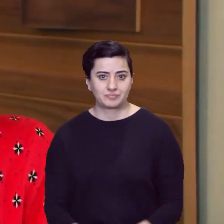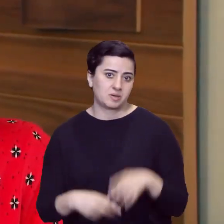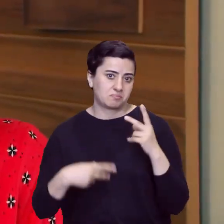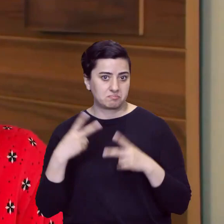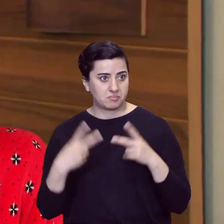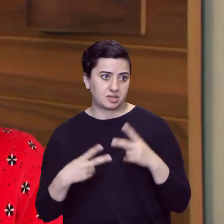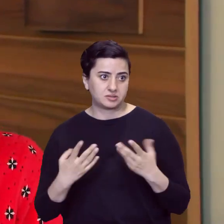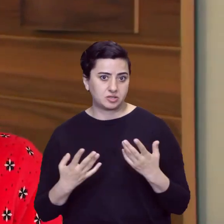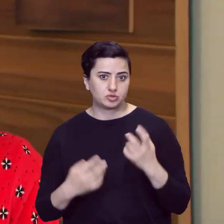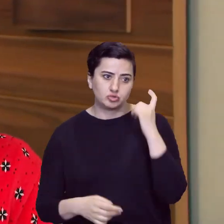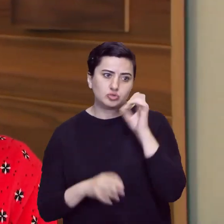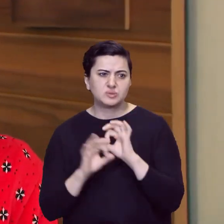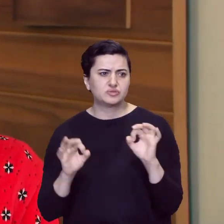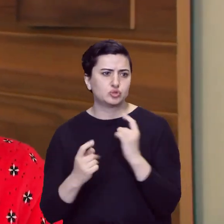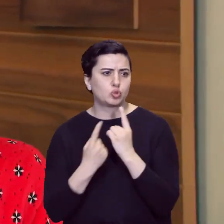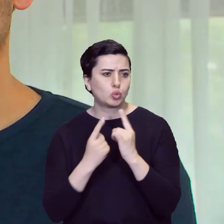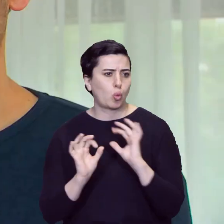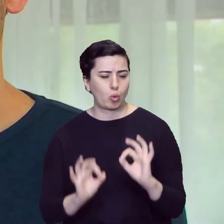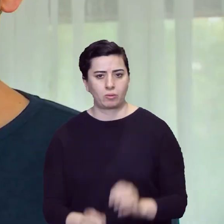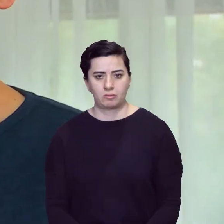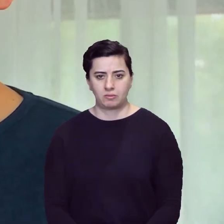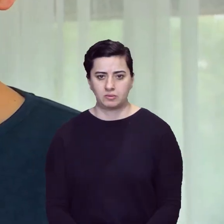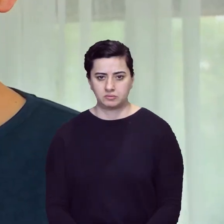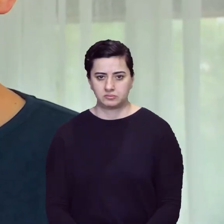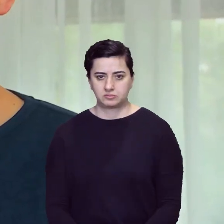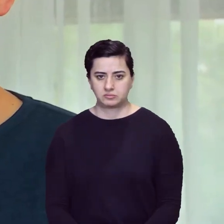Bazen düşünmeden konuşuyor diyelim.